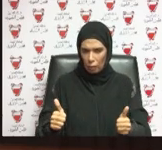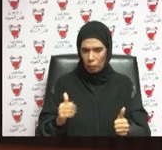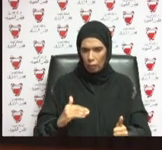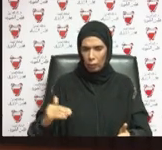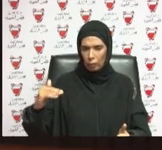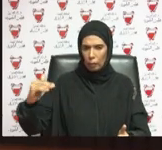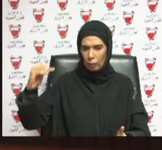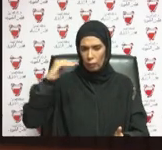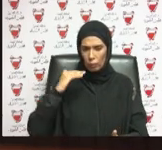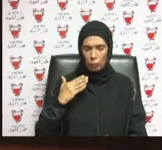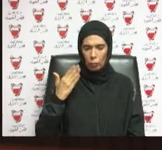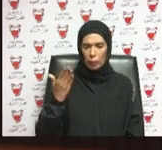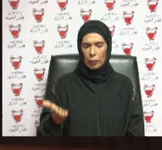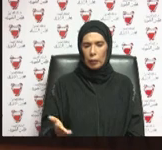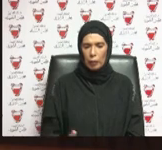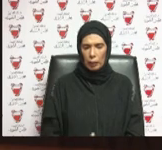والمبادرة.